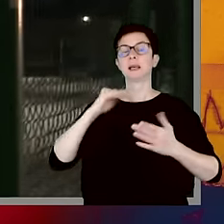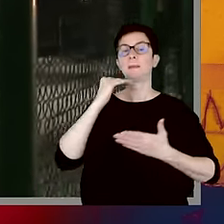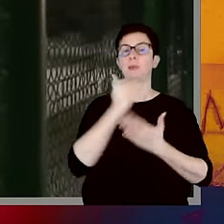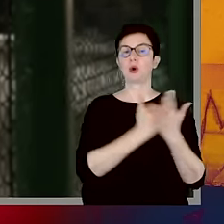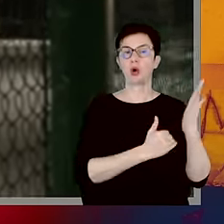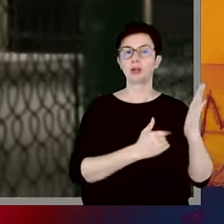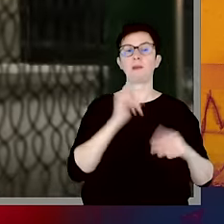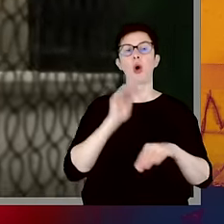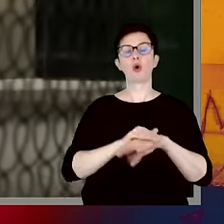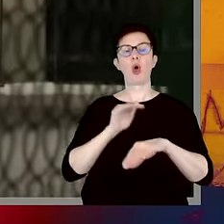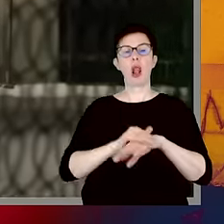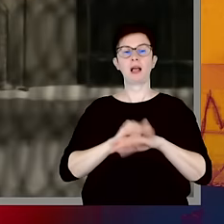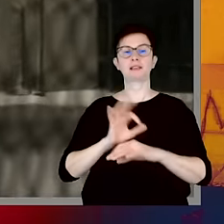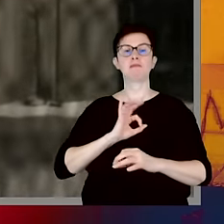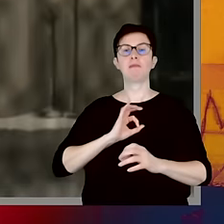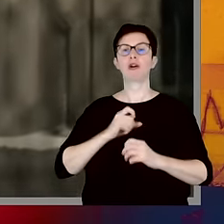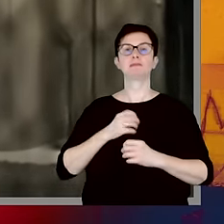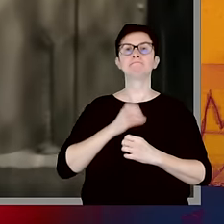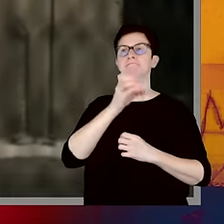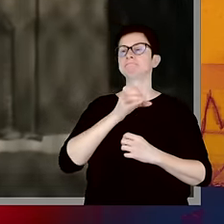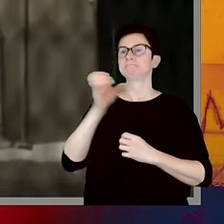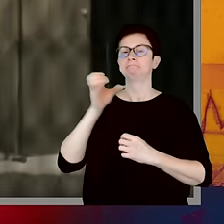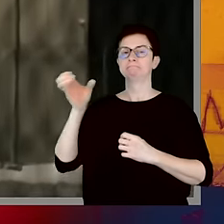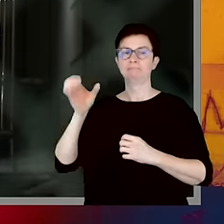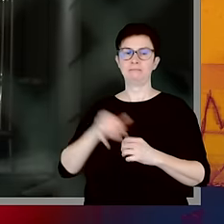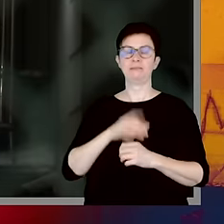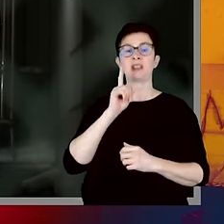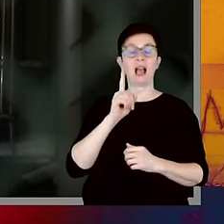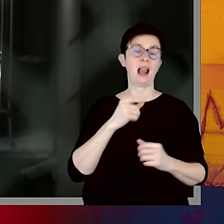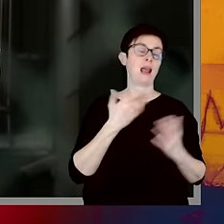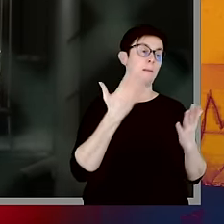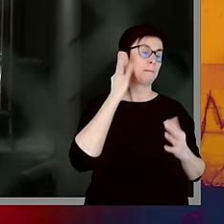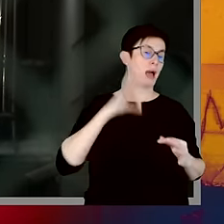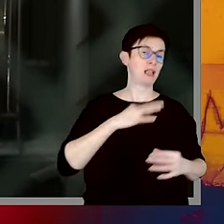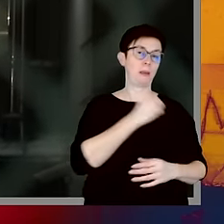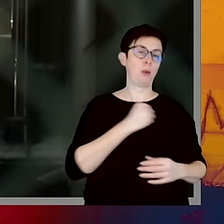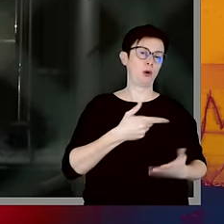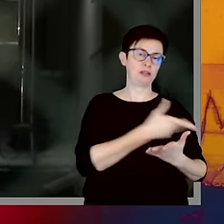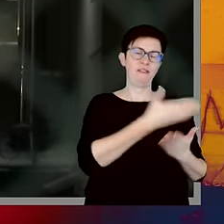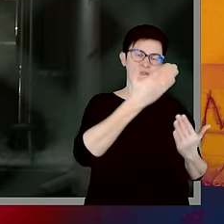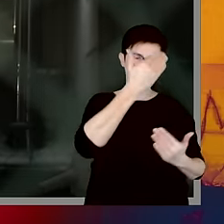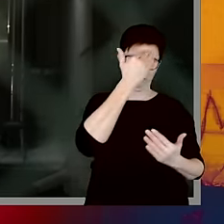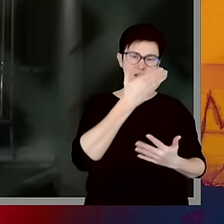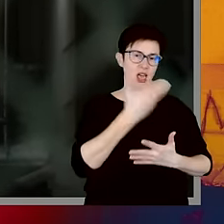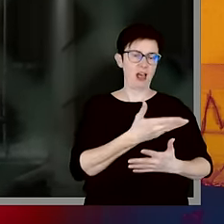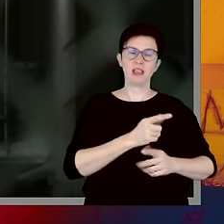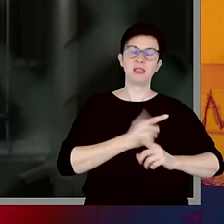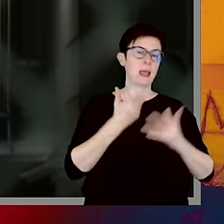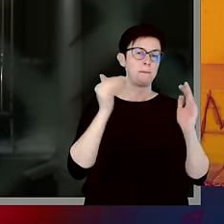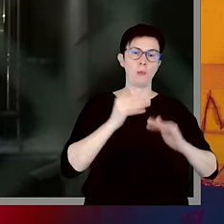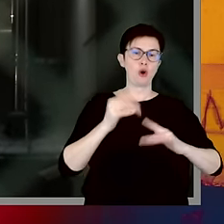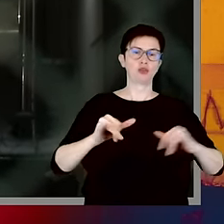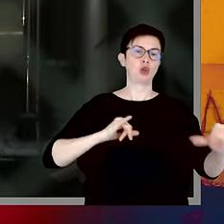koledzy na swoim. To jest właśnie w mojej ocenie ten program. Ale pani poseł, doskonale pani wie, nie rządzi się w